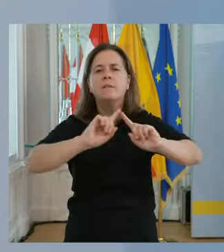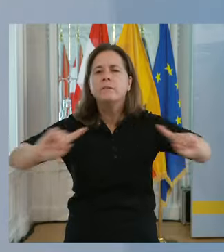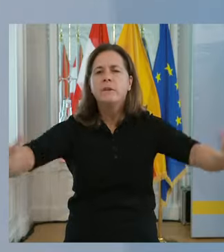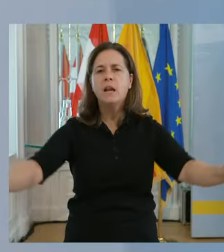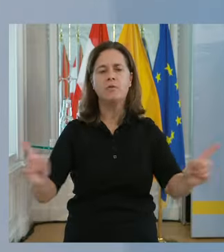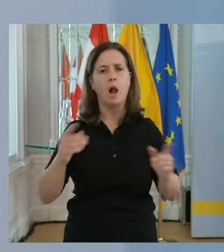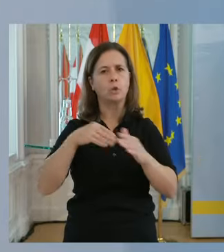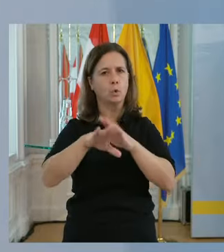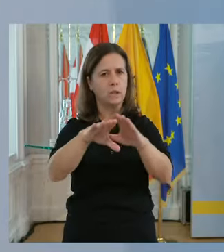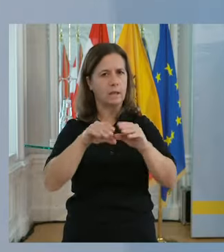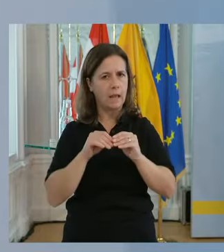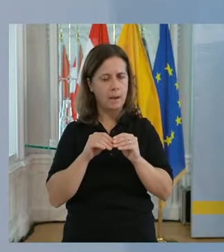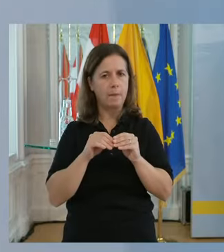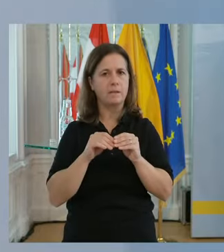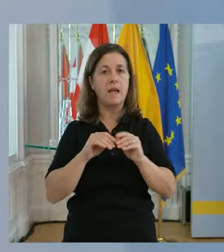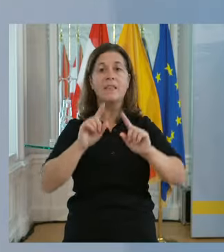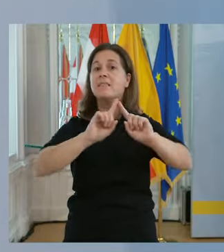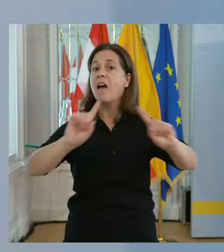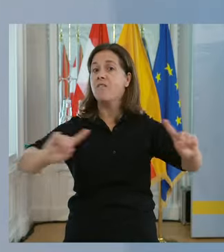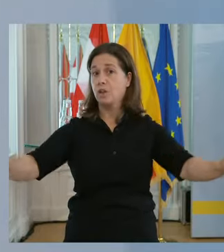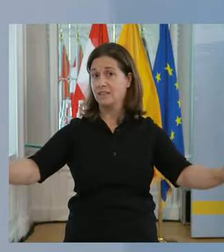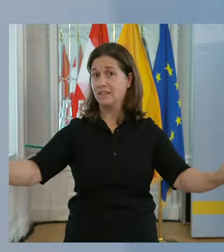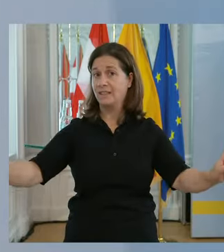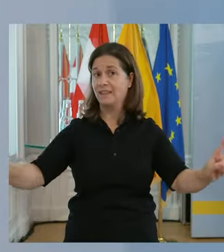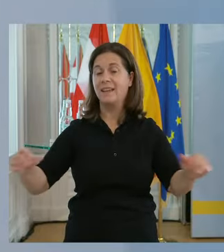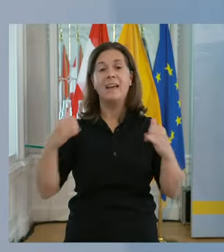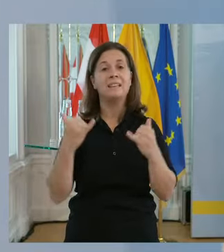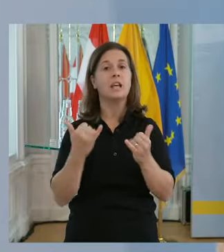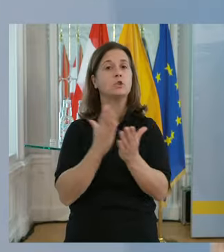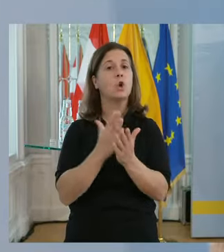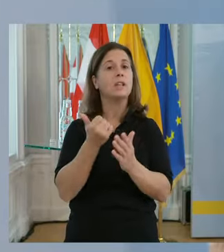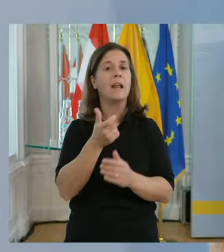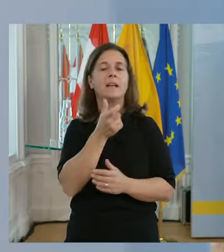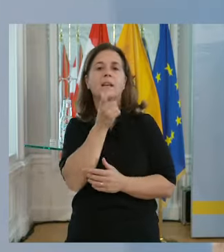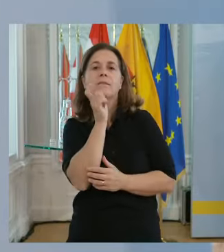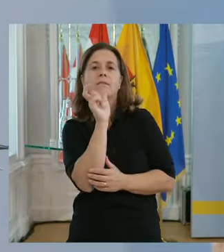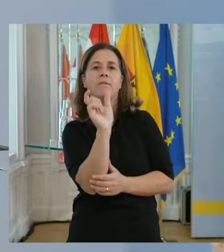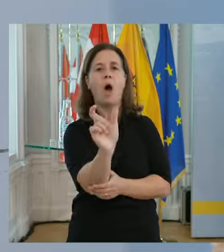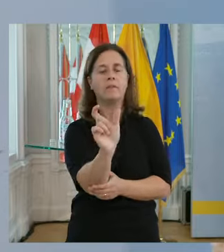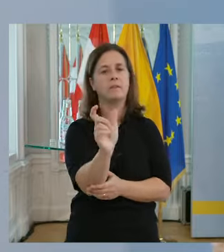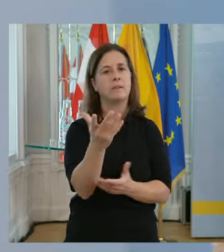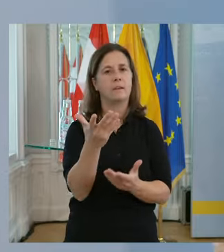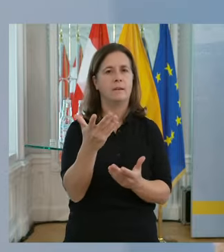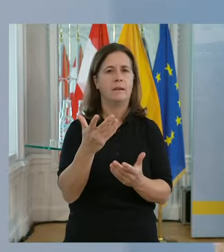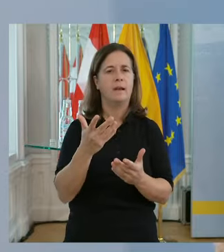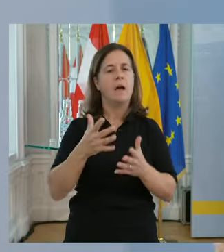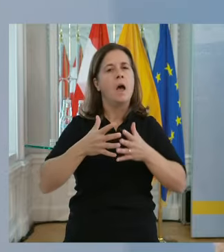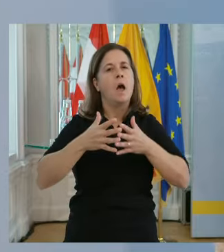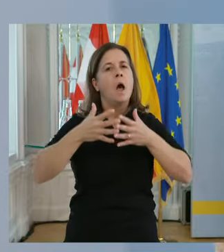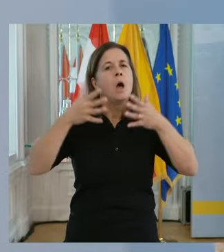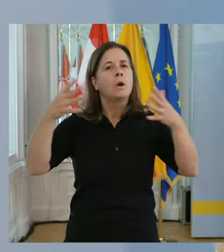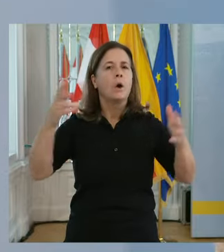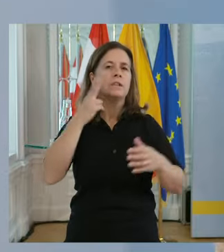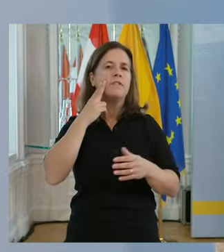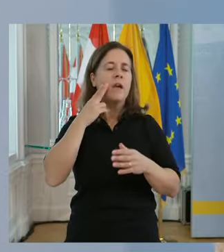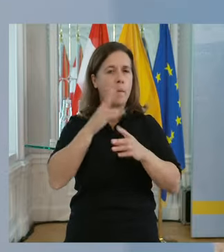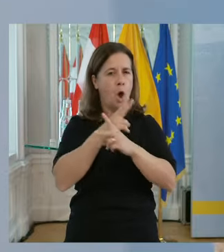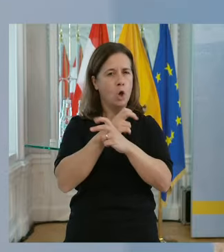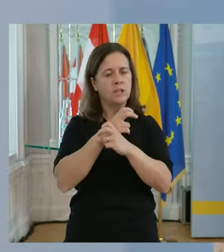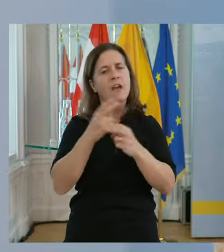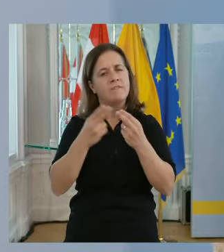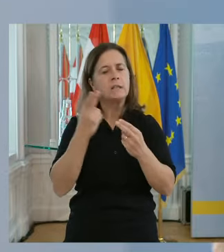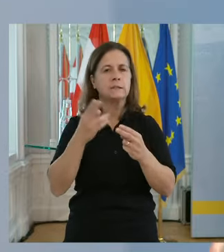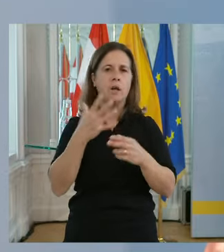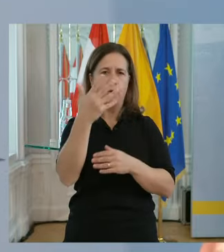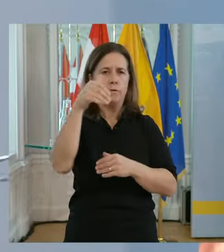Unternehmen, Diversity. Und damit sind wir schon mittendrin im Stichwort. Wie lebt eines der größten Unternehmen Österreichs mit knapp